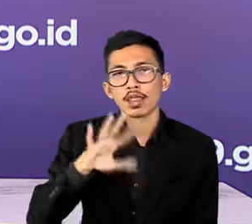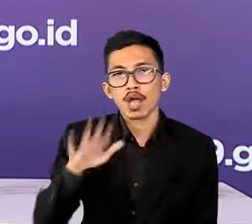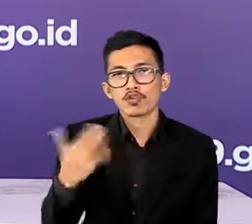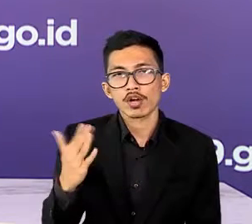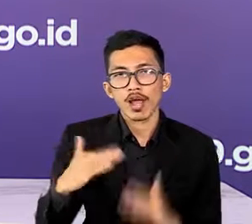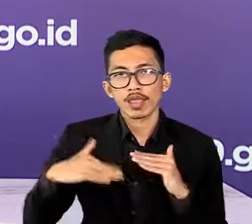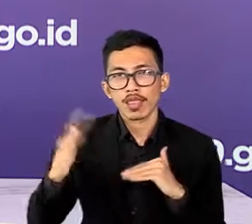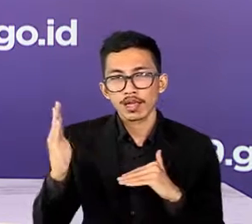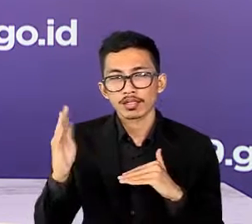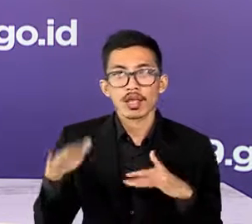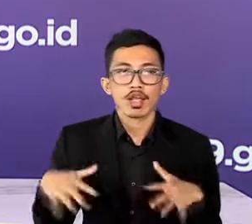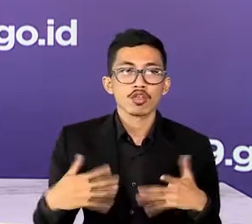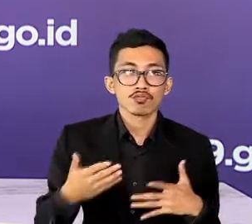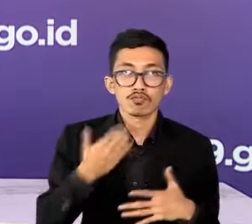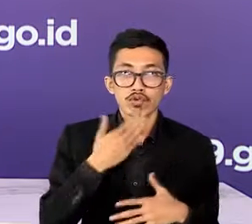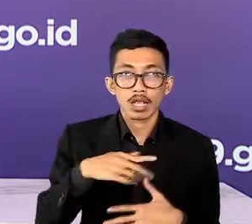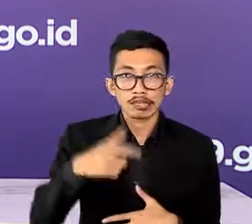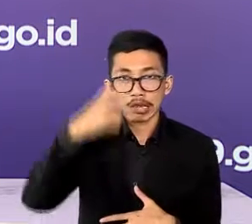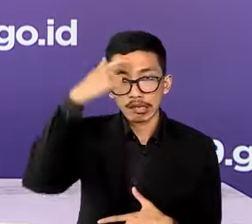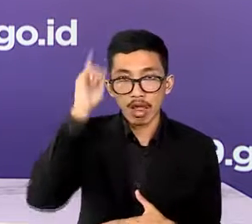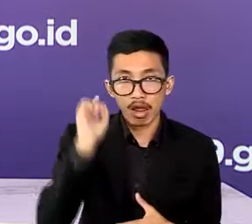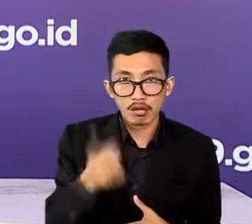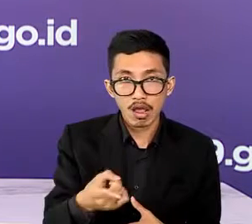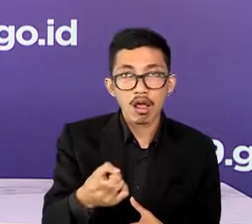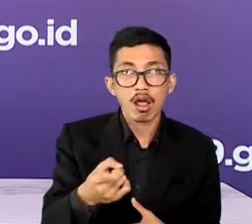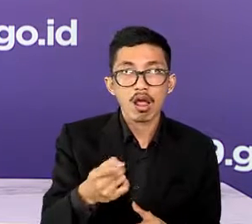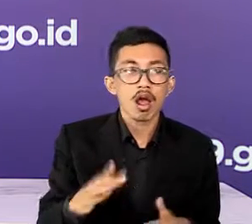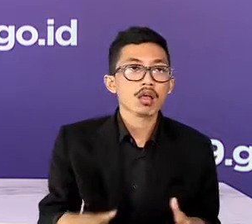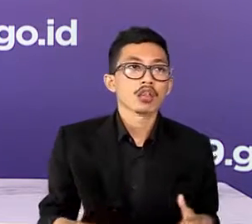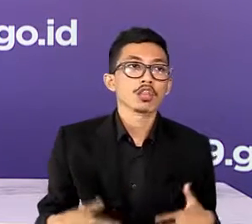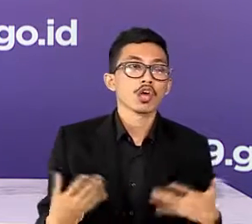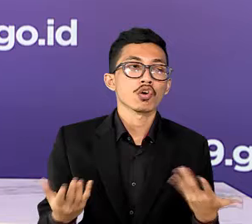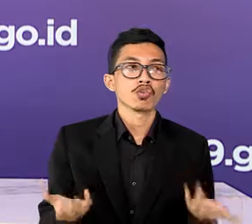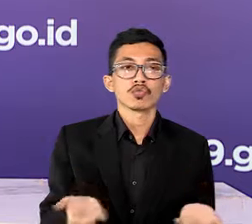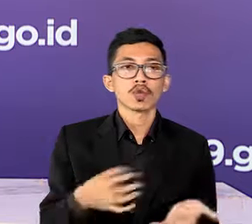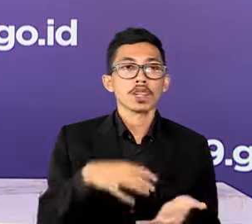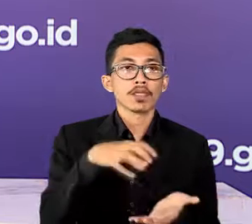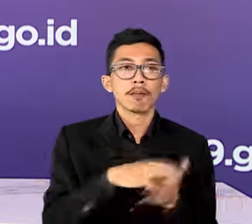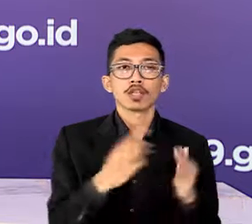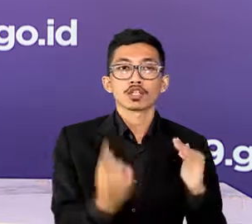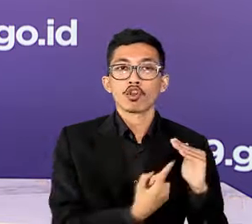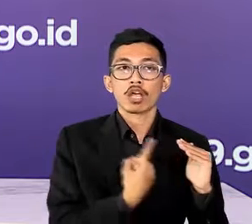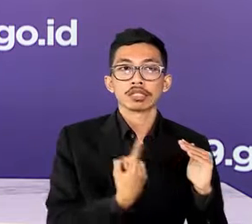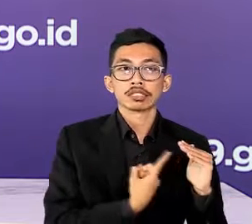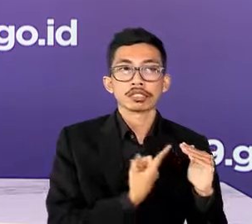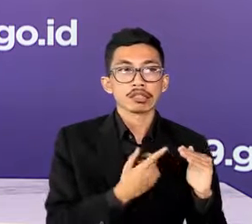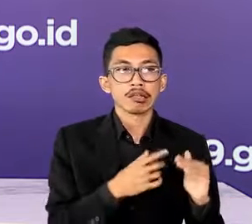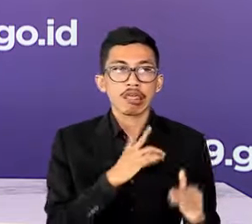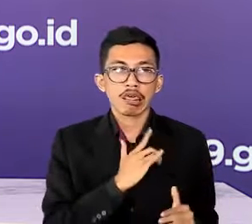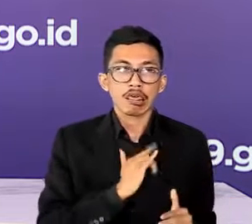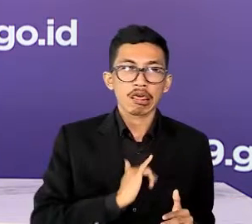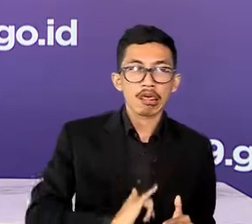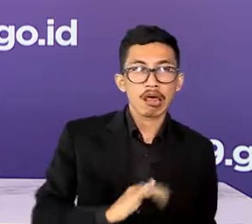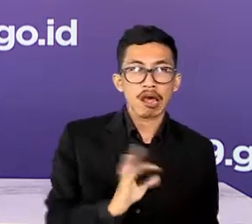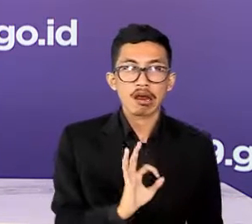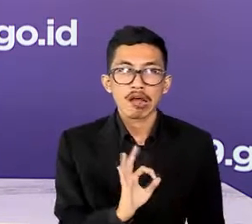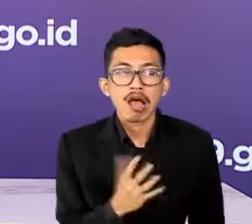atau memiliki komorbid dan atau tidak memiliki tempat yang memadai untuk melakukan isolasi Mandiri